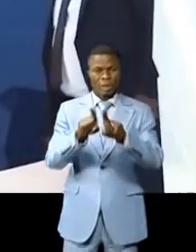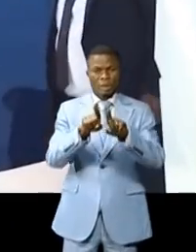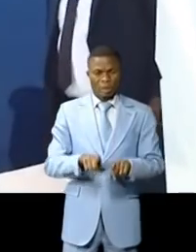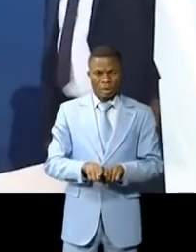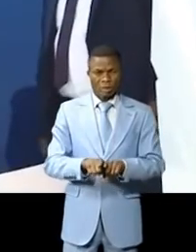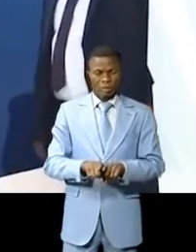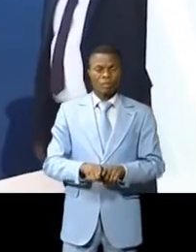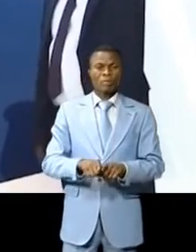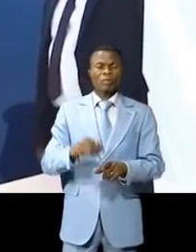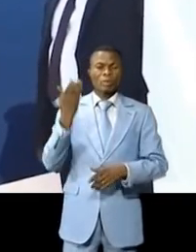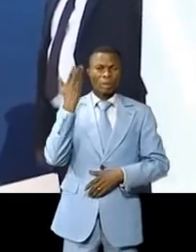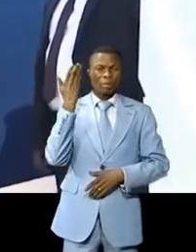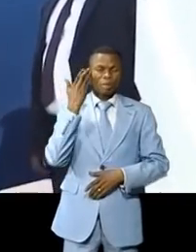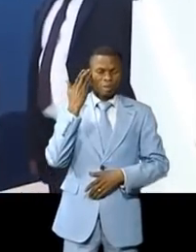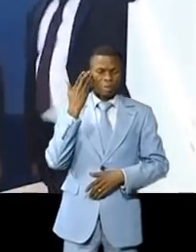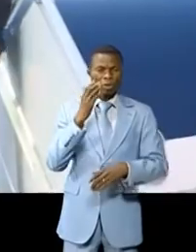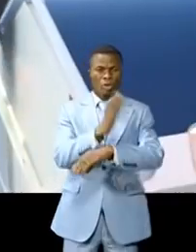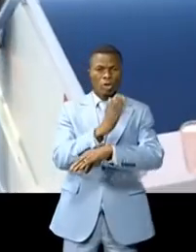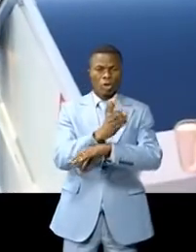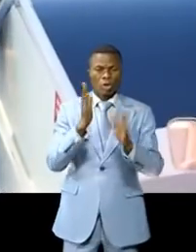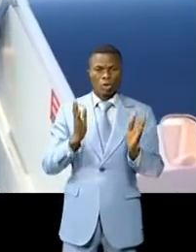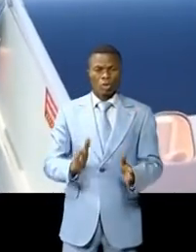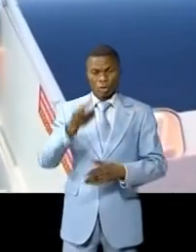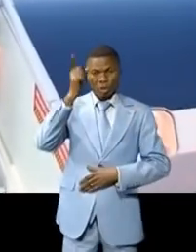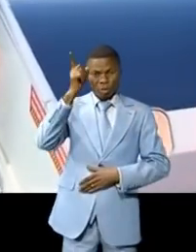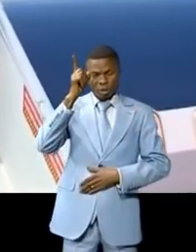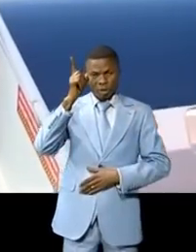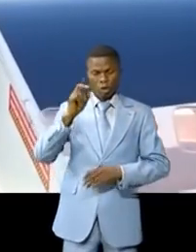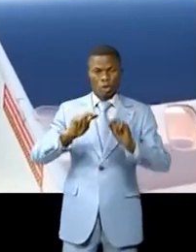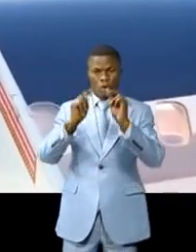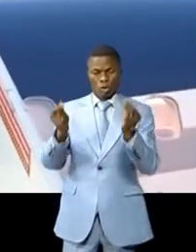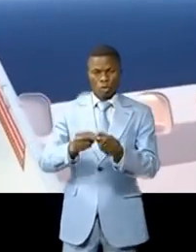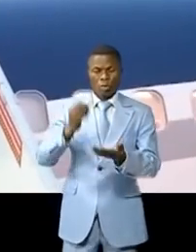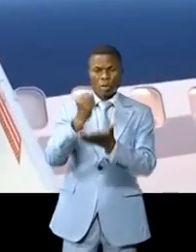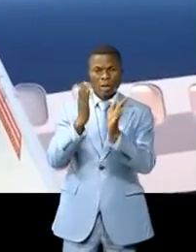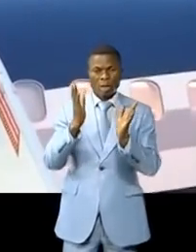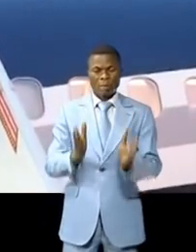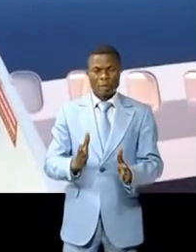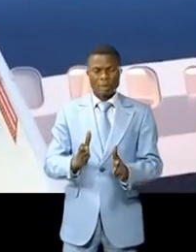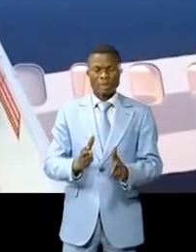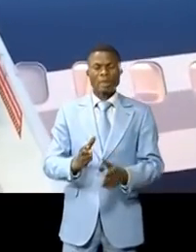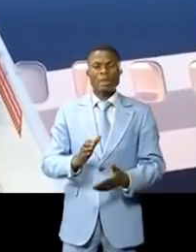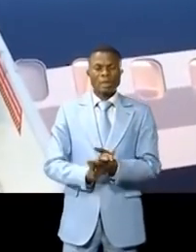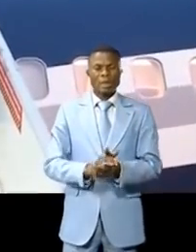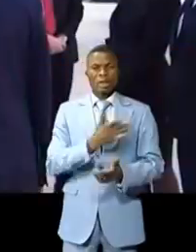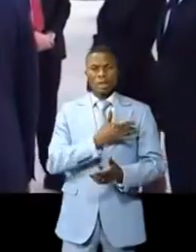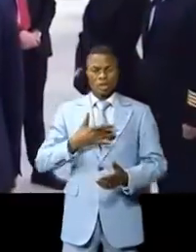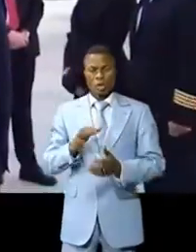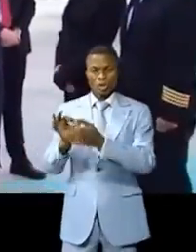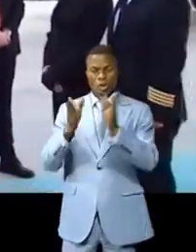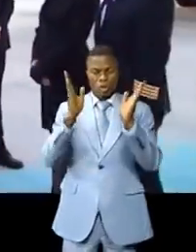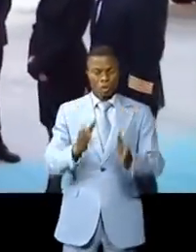ainsi que de M. Christian Bouchiri, conseiller principal au collège diplomatique du chef de l'État. Au nom de l'Union